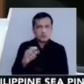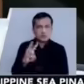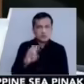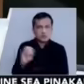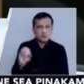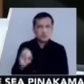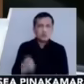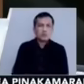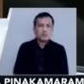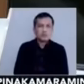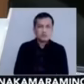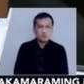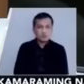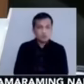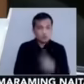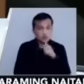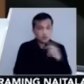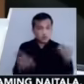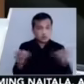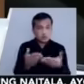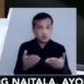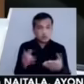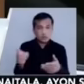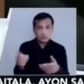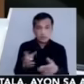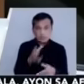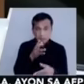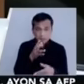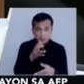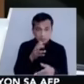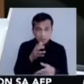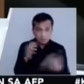kay si mama mother mo ang nagkakilala